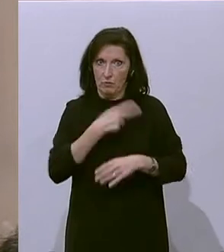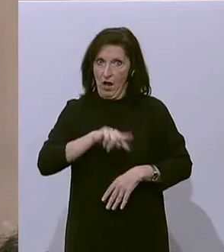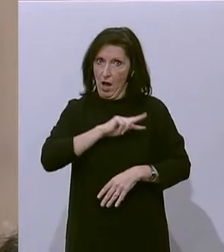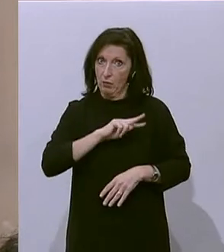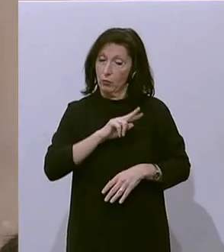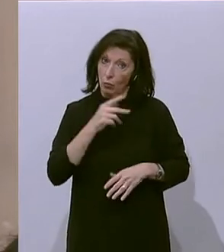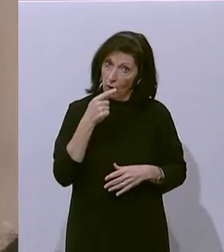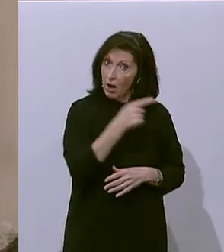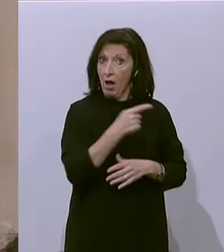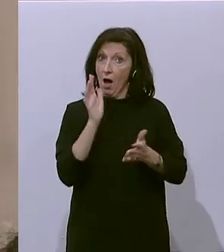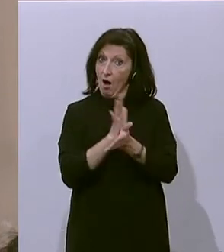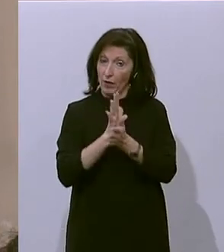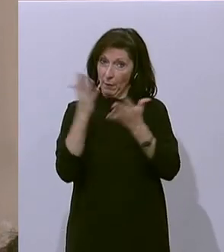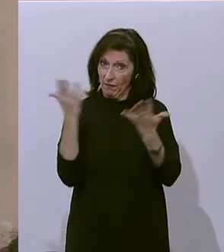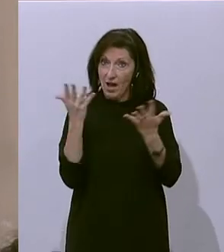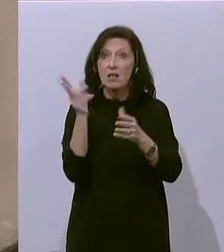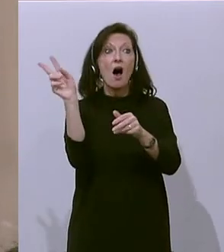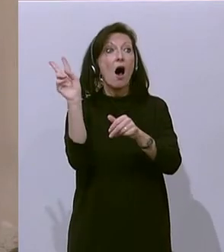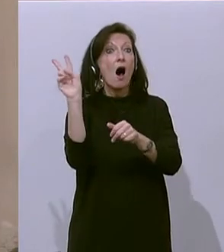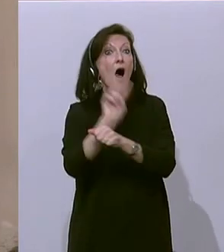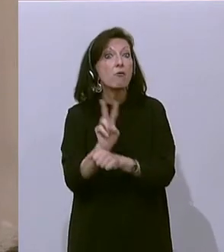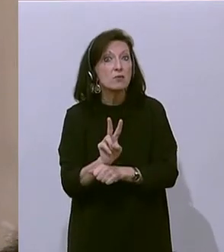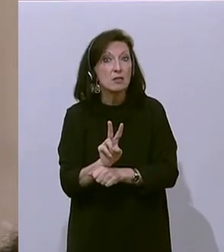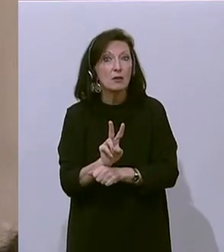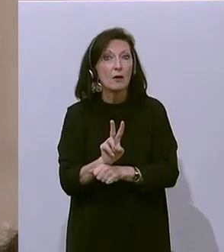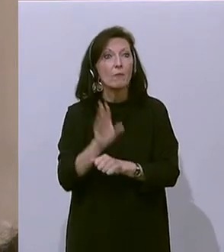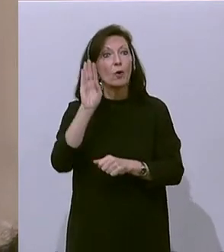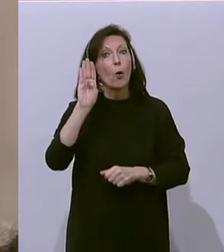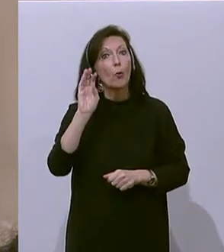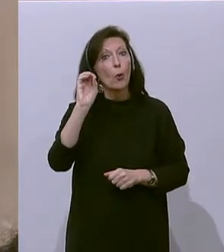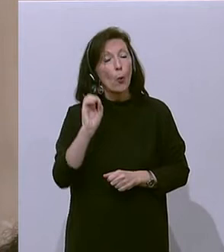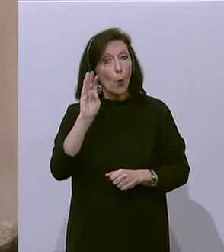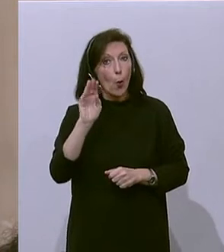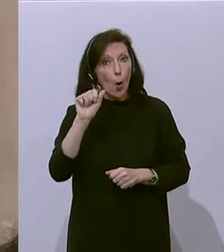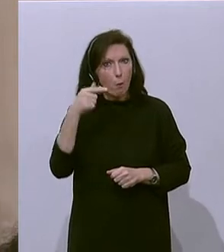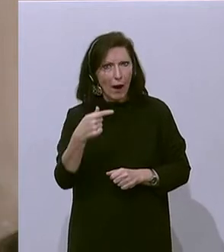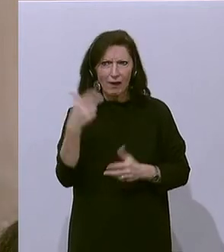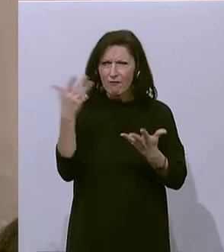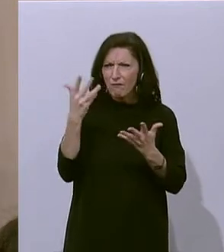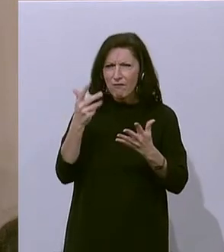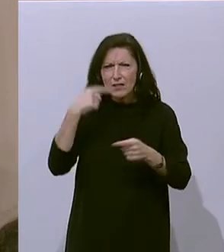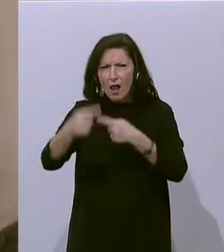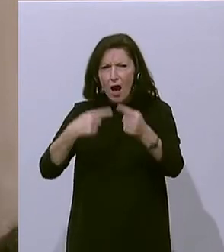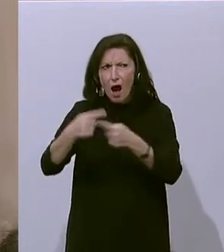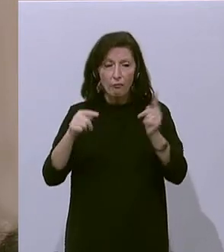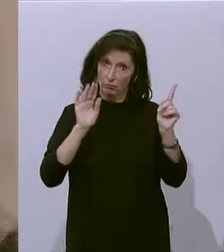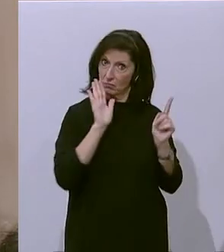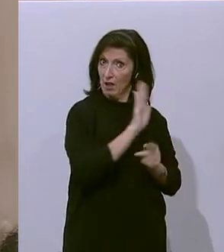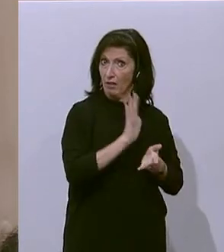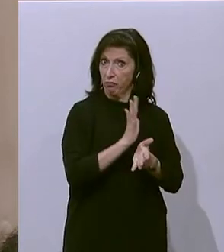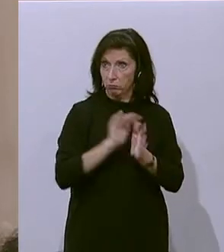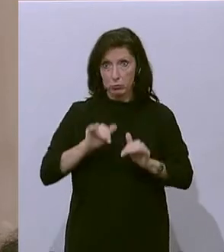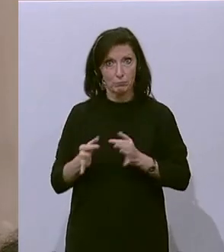Aufsicht und seine Aufgabe ist es vor allem, sich auch über die Vorgänge in der ÖBAG laufend zu informieren. Und wir wissen,